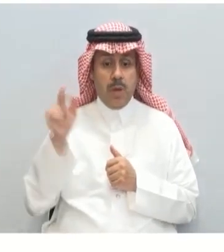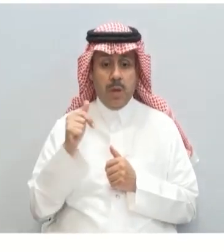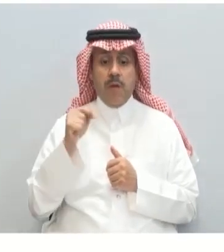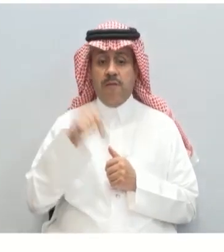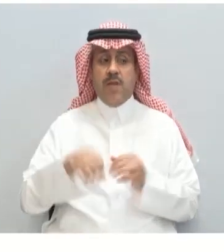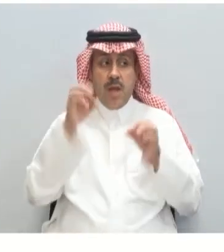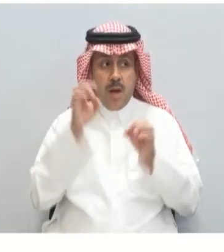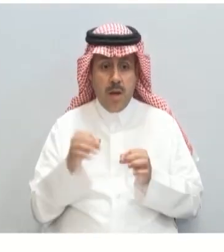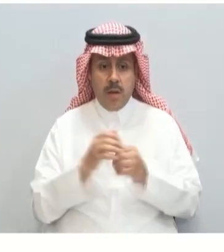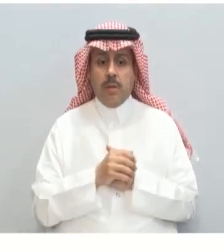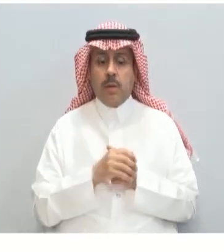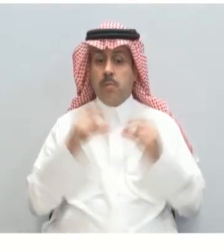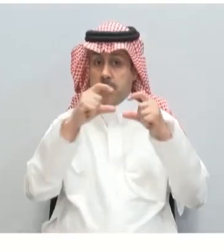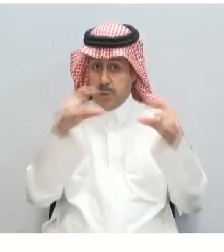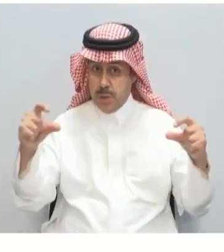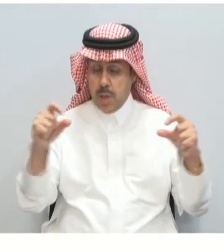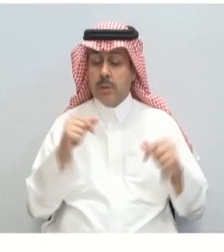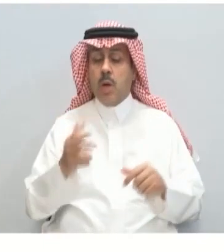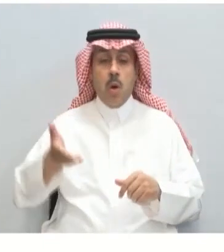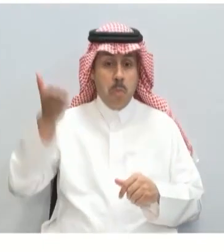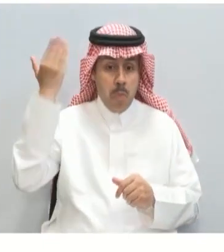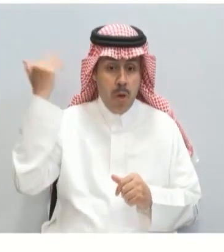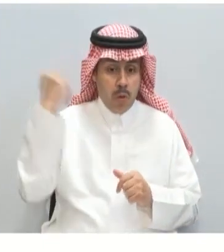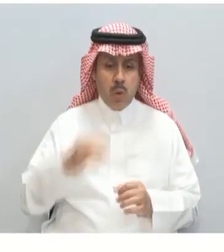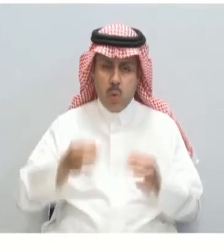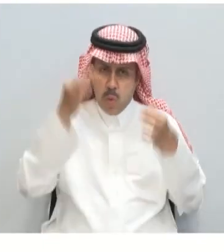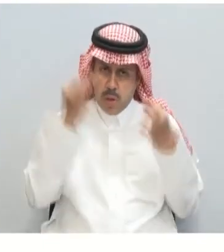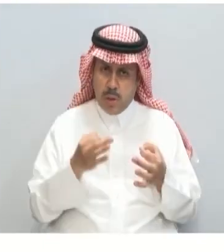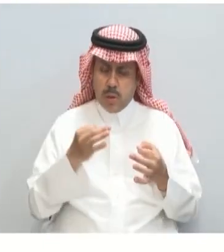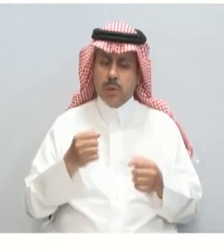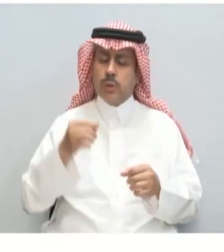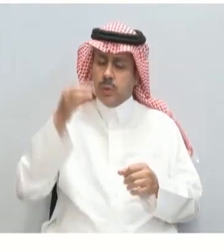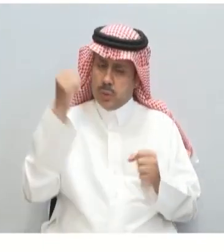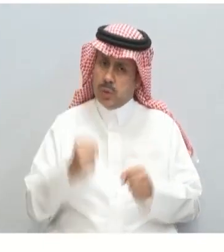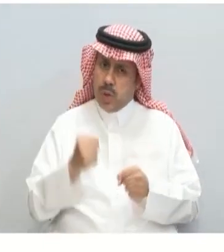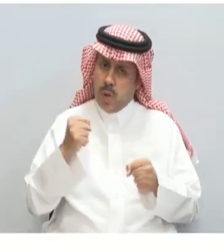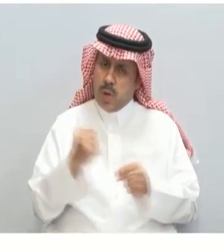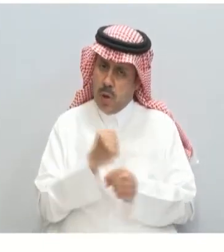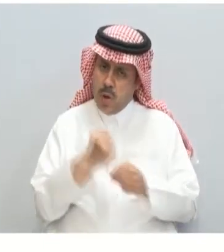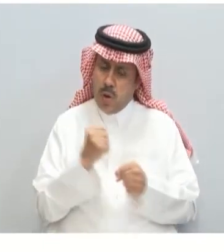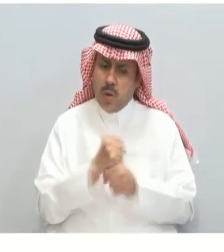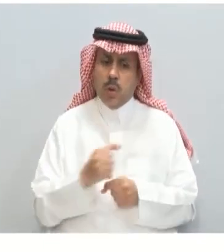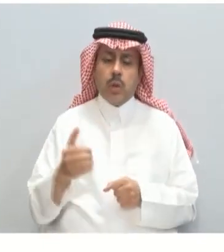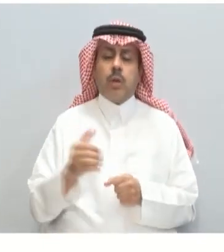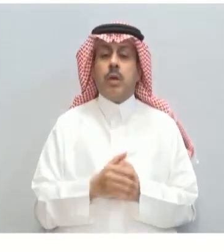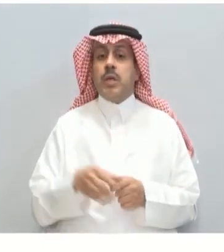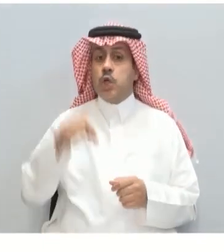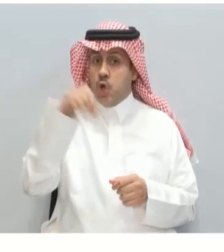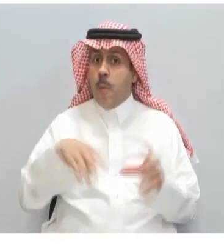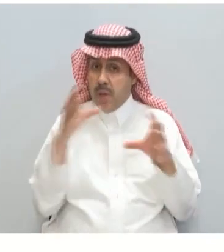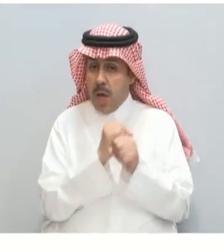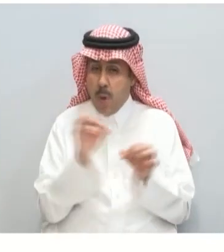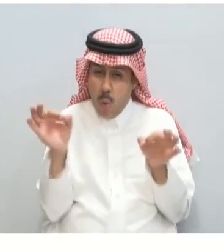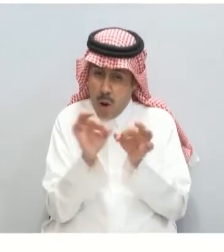الايه الكريمه بصيغه الماضي مما يؤكد تحقق الساعه واقتراب وقوعها